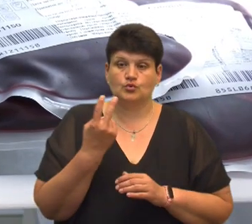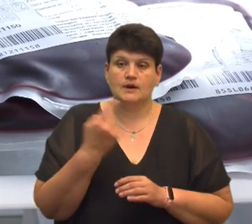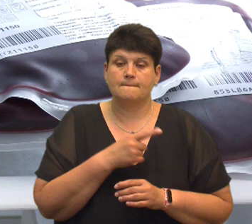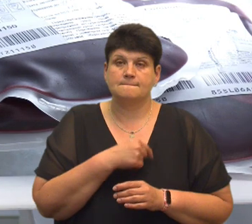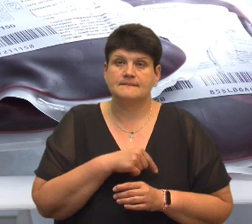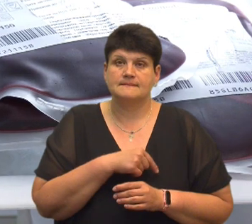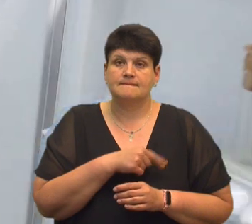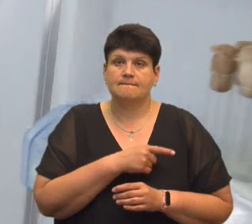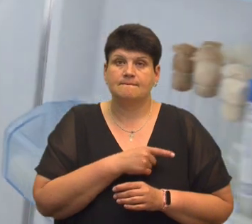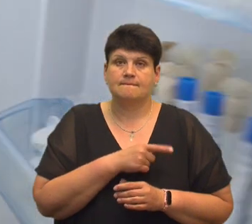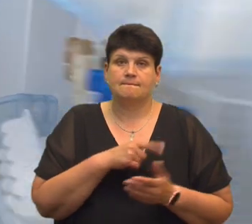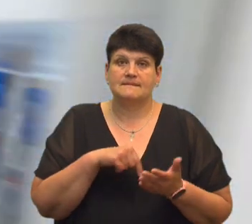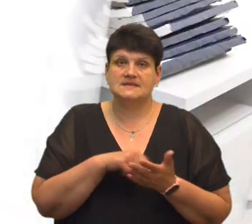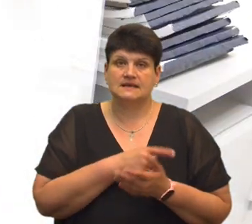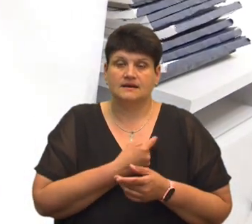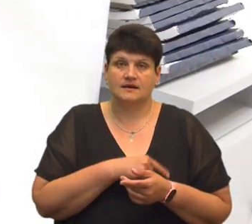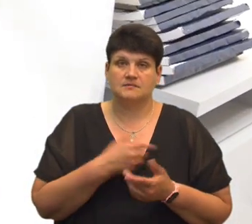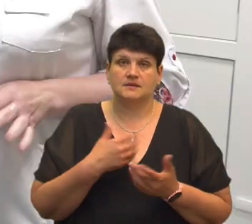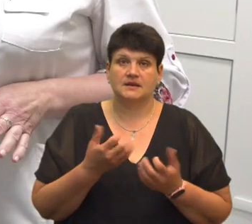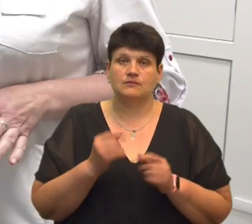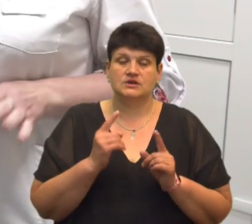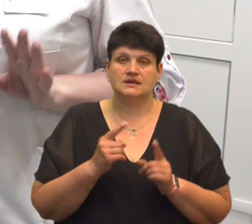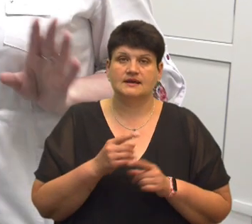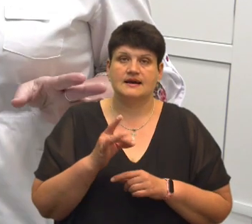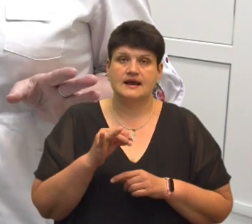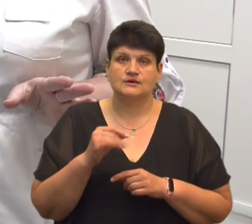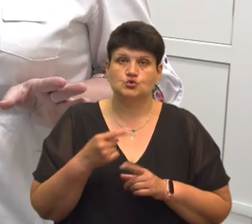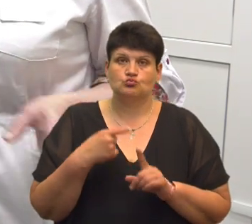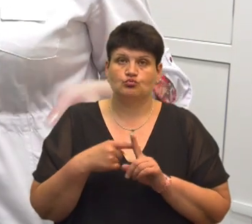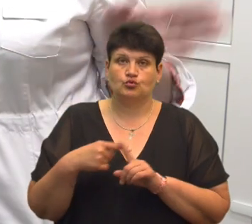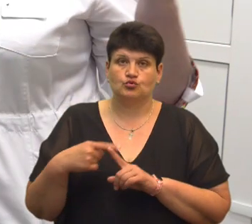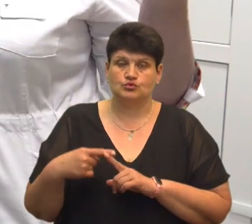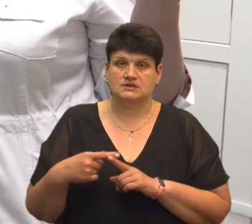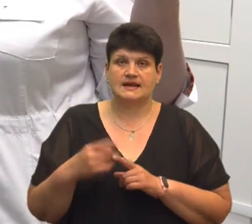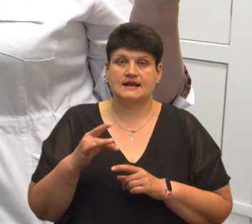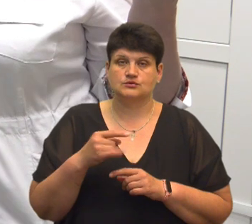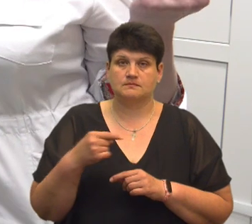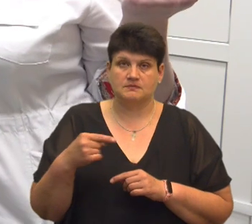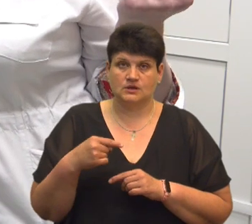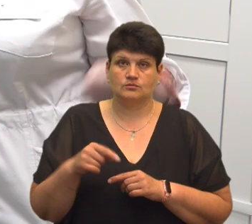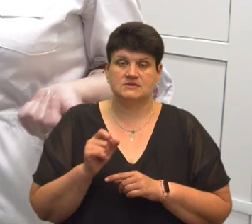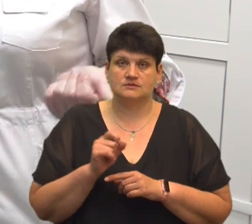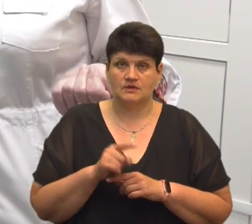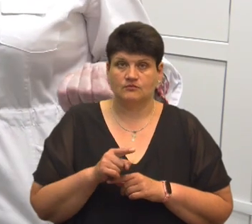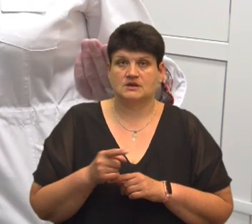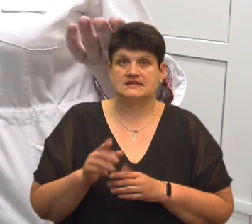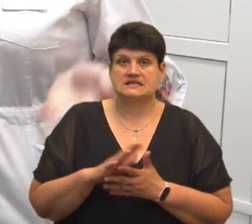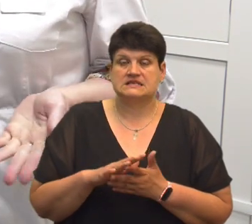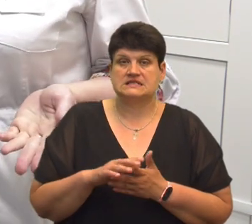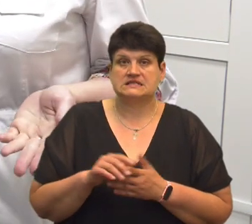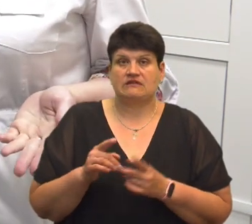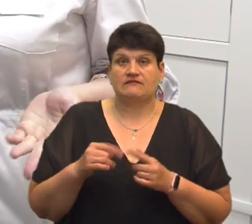тільки плюсову групу, резус плюс. Резус мінус, то ми вже тоді замовляємо, якщо, наприклад, нам приходить заявка з відділу, і ми